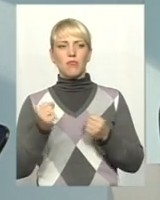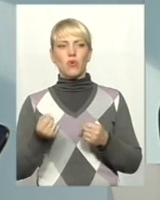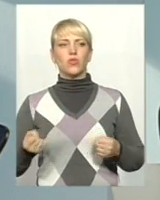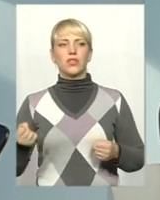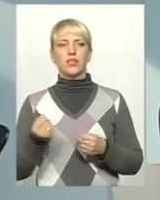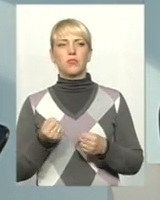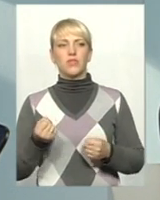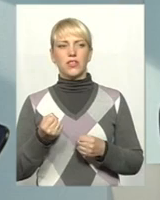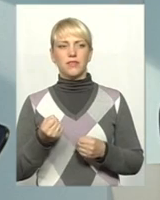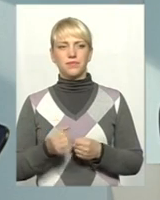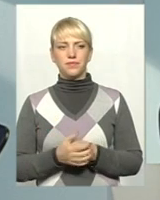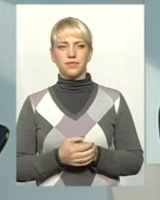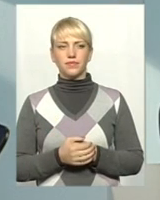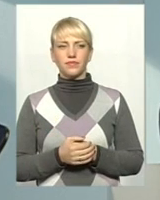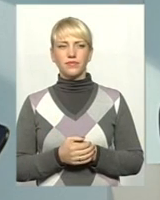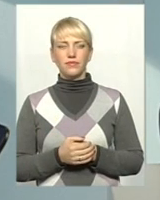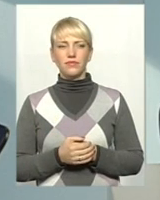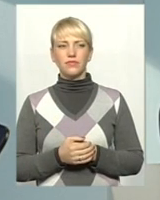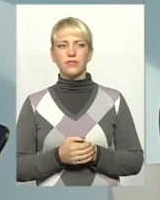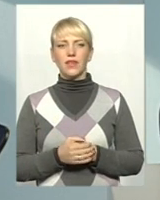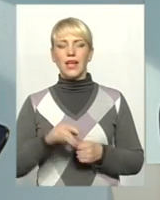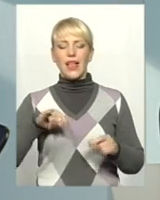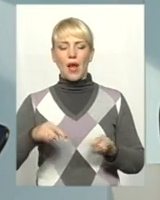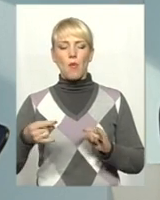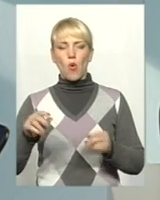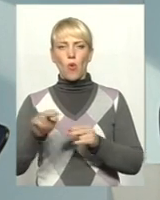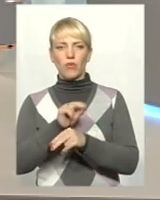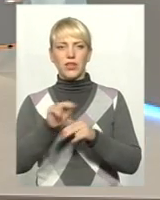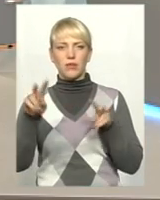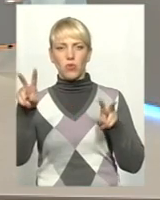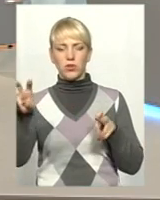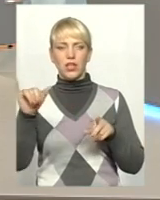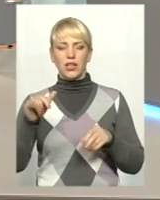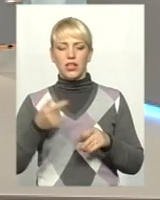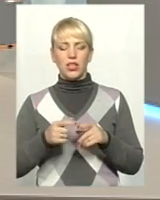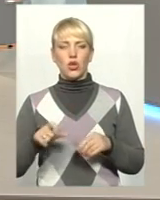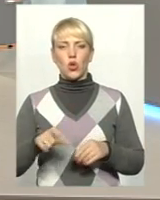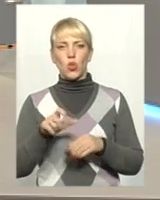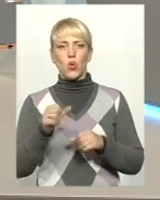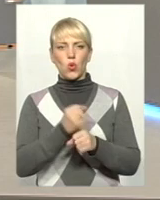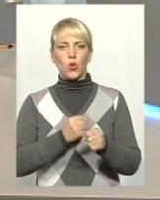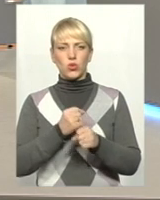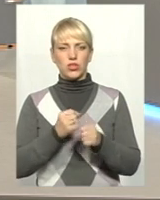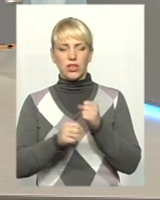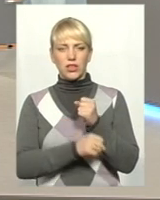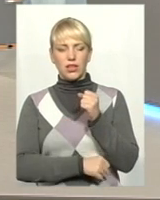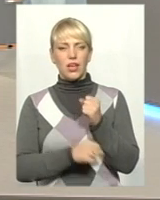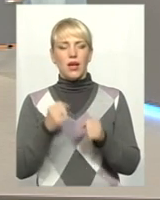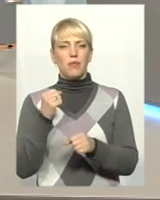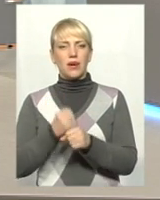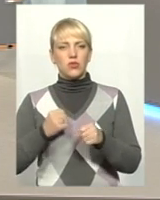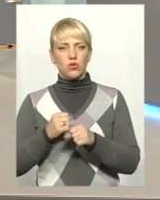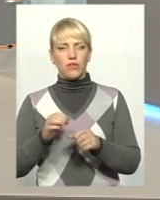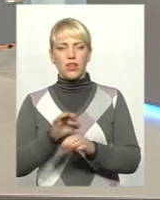це це ямковий ремонт. І тут дорожники попрацювали дуже